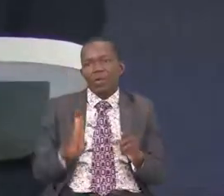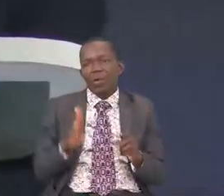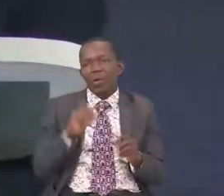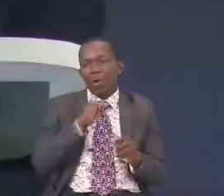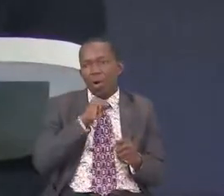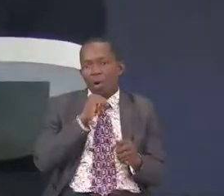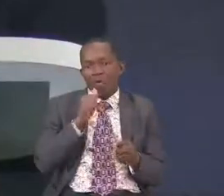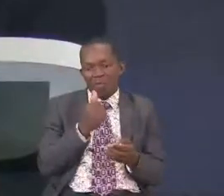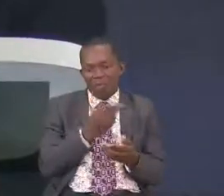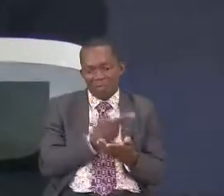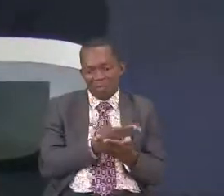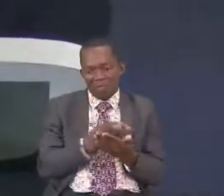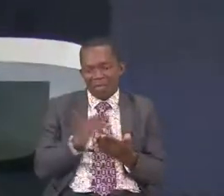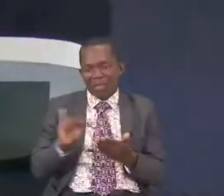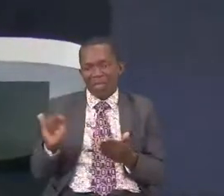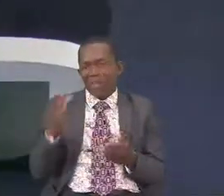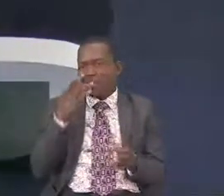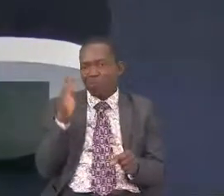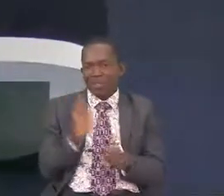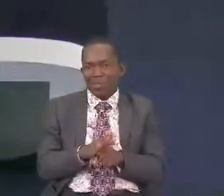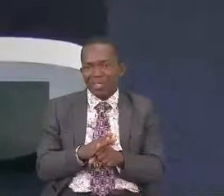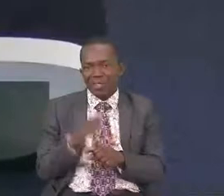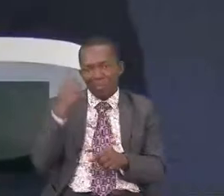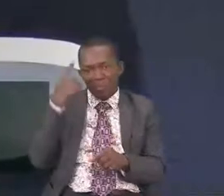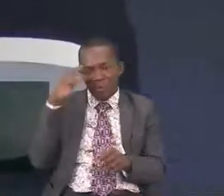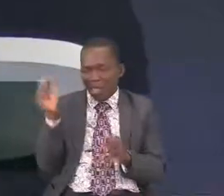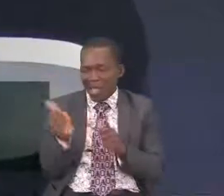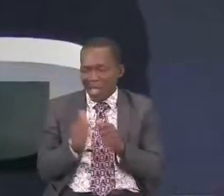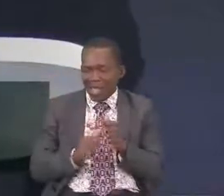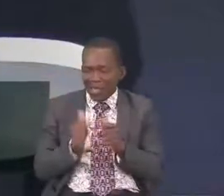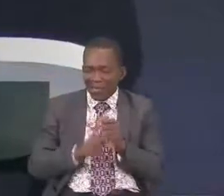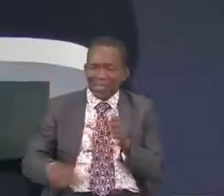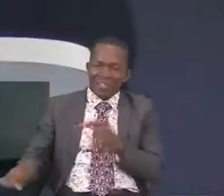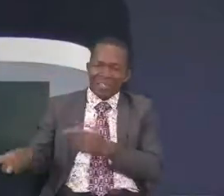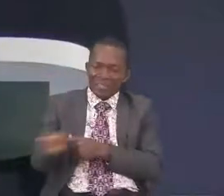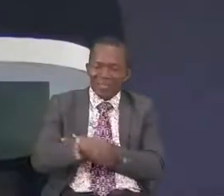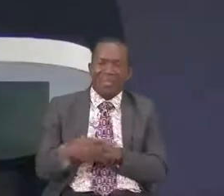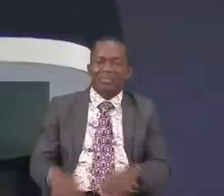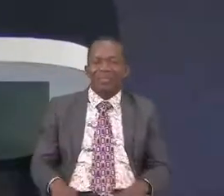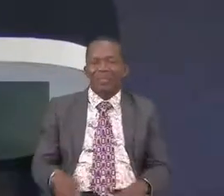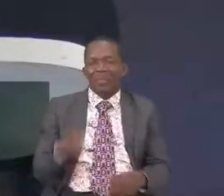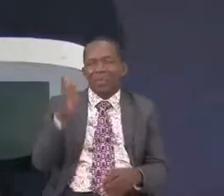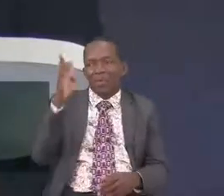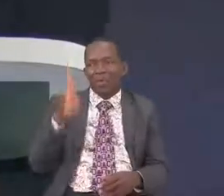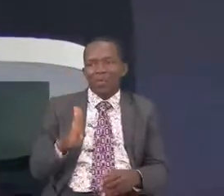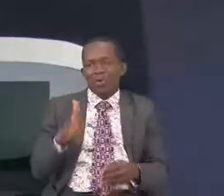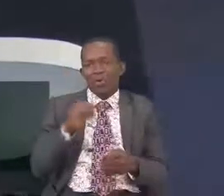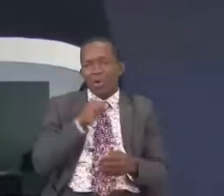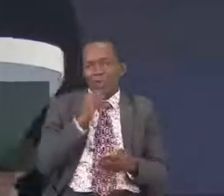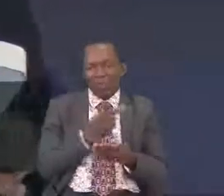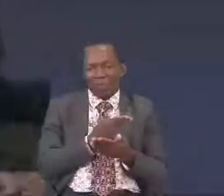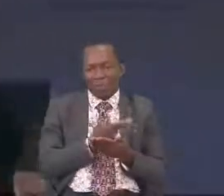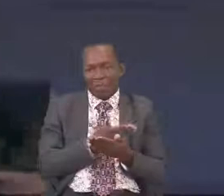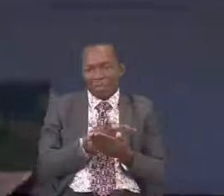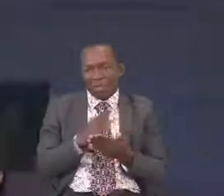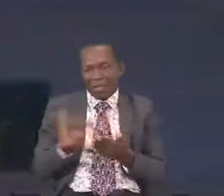jour. Chaque béni jour, chaque jour béni, la promesse infaillible de Dieu pour chaque jour.